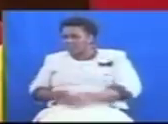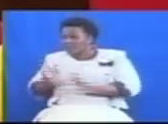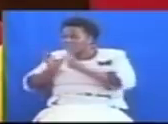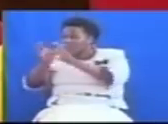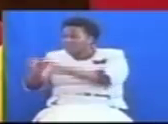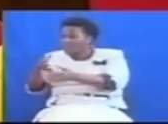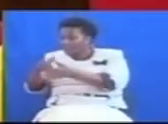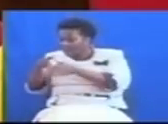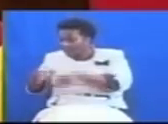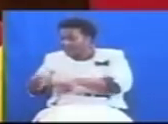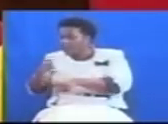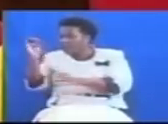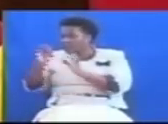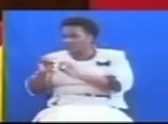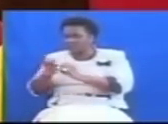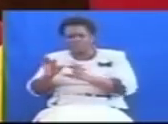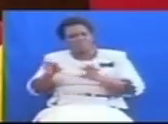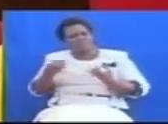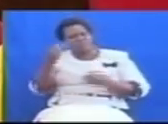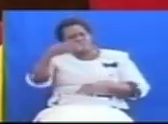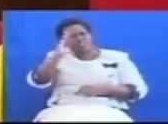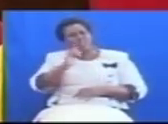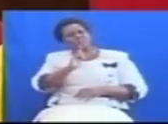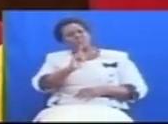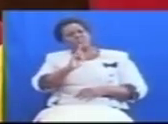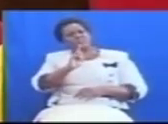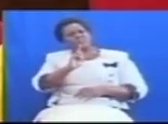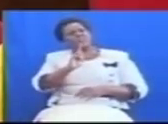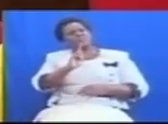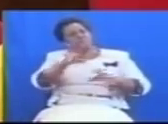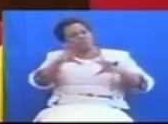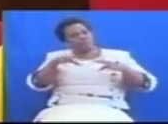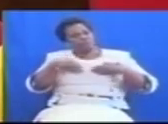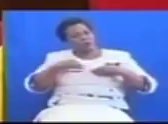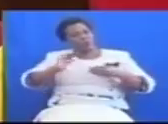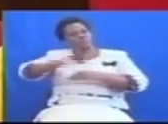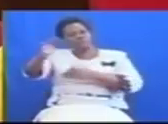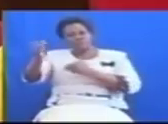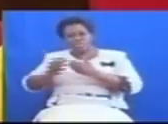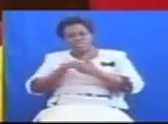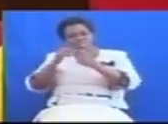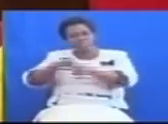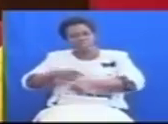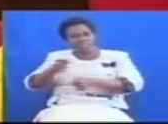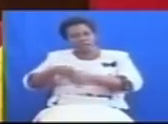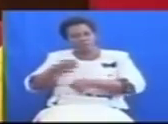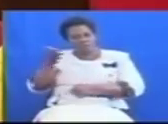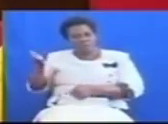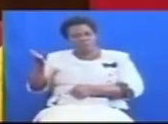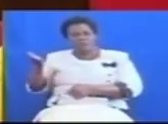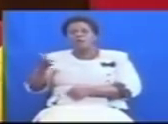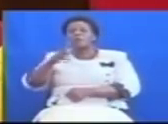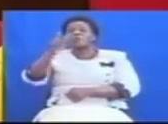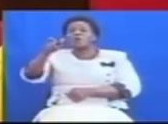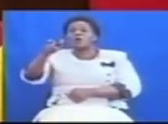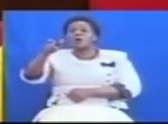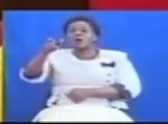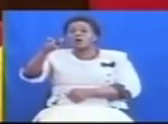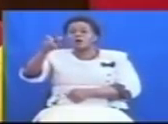leo hii. Je, serikali imekubali sasa kulirudisha shamba hili kwa wananchi kupitia halmashauri ya wilaya ya